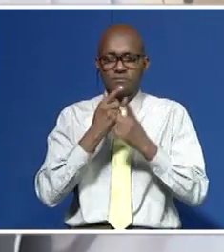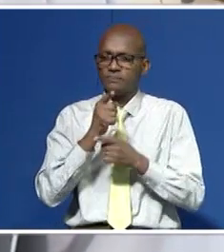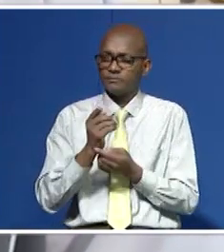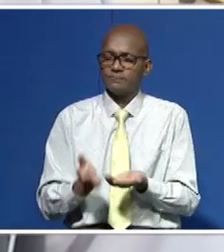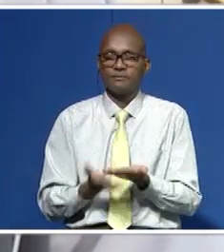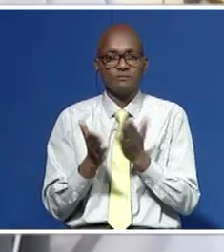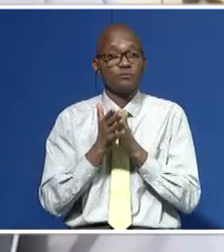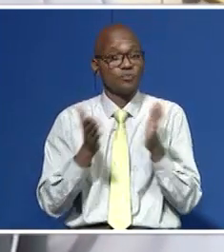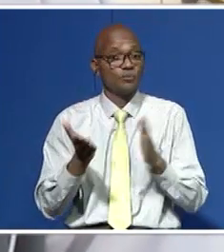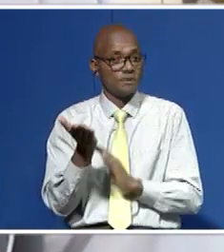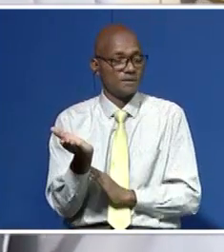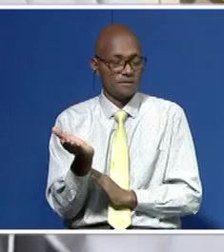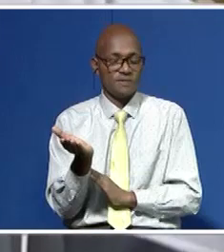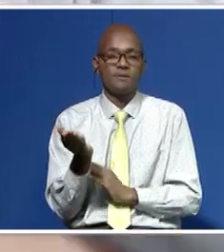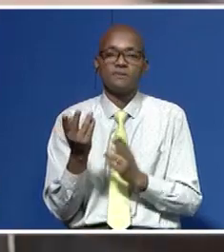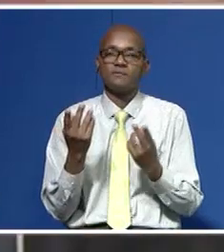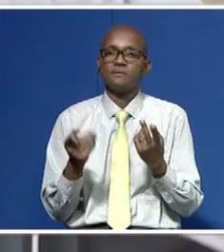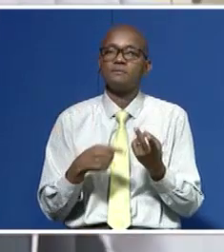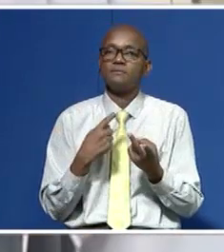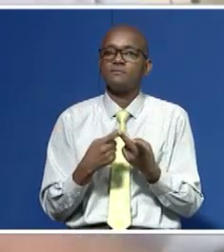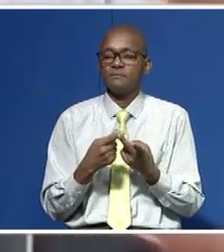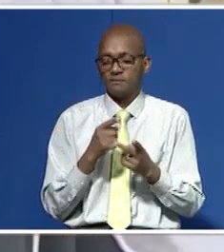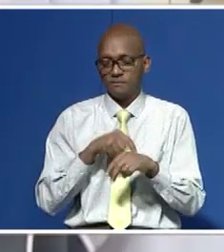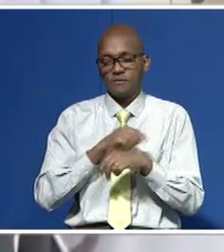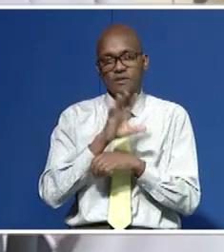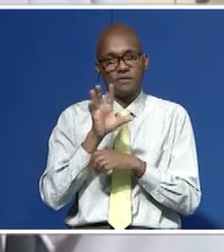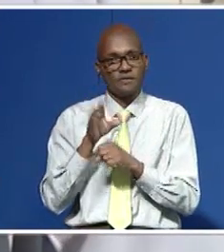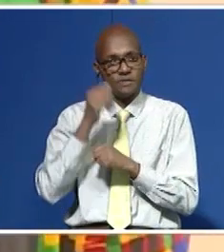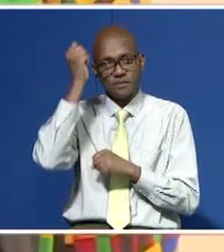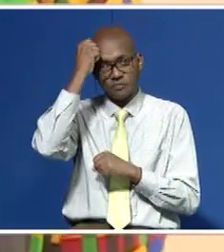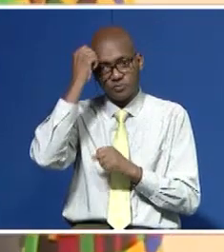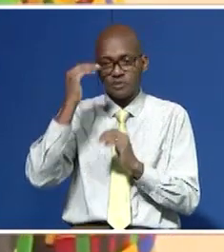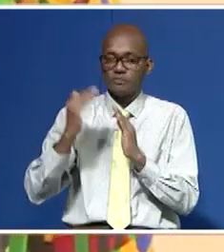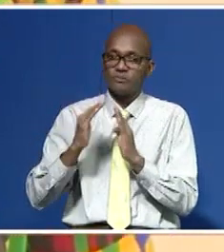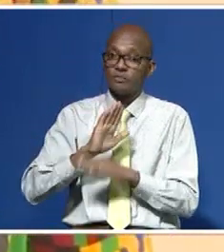sana. Na amekuwa muda wote alikuwa anakumbuka kwao.